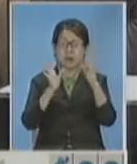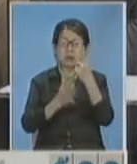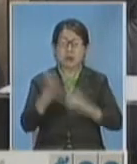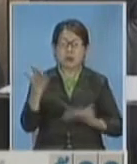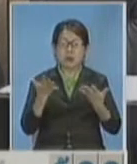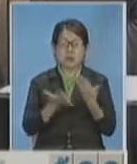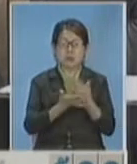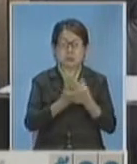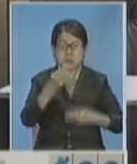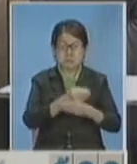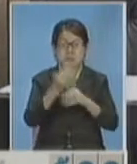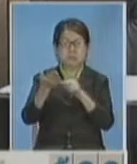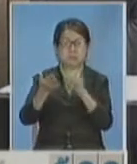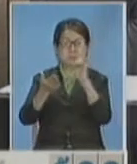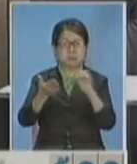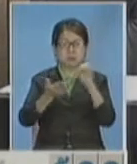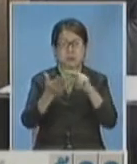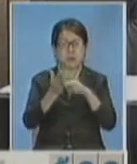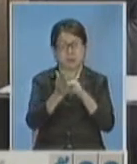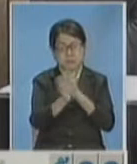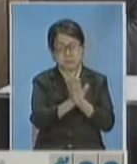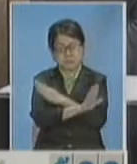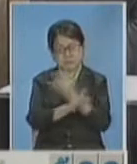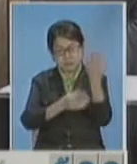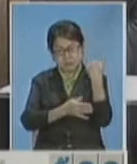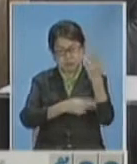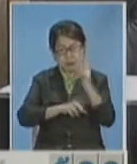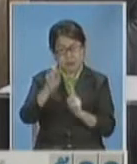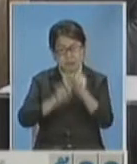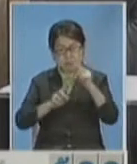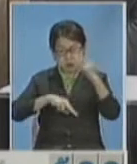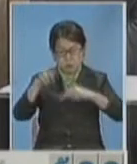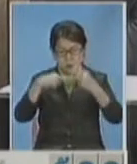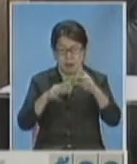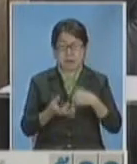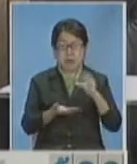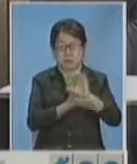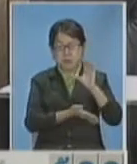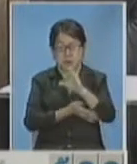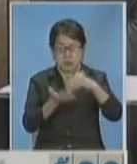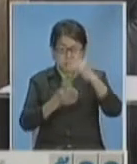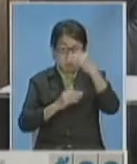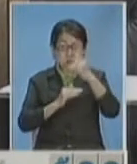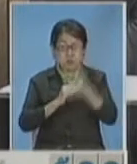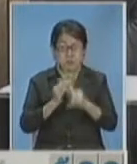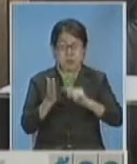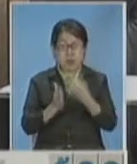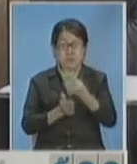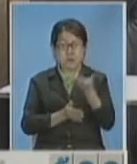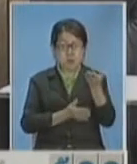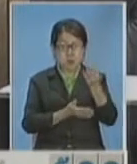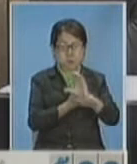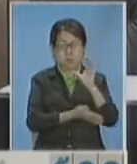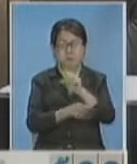การของบประมาณเข้ามาเพราะผลจากการตรวจสอบเนี่ยค่ะพบว่ากองทุนตั้งตัวได้นะคะตั้งแต่ขอไว้ครั้งแรก 1,300